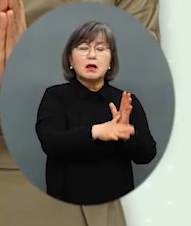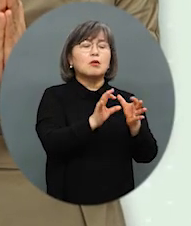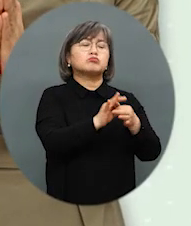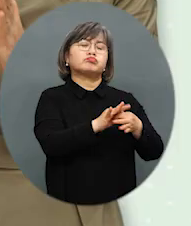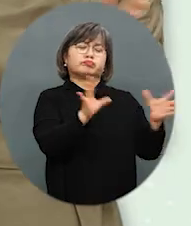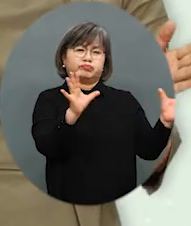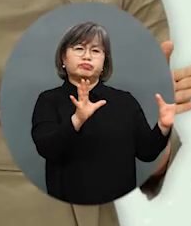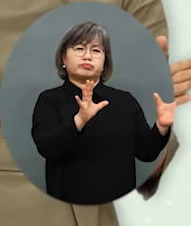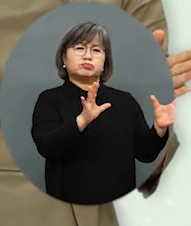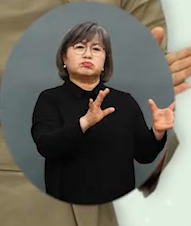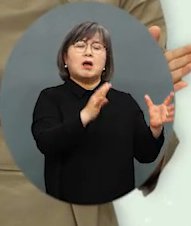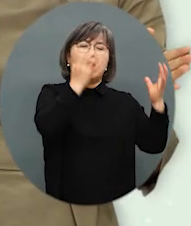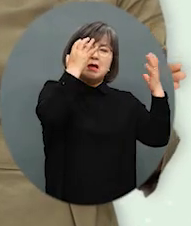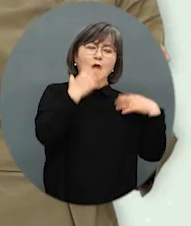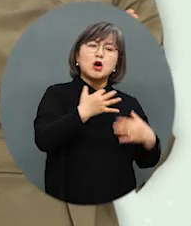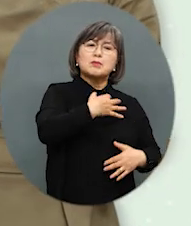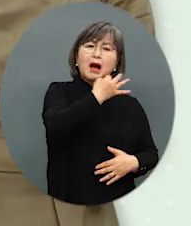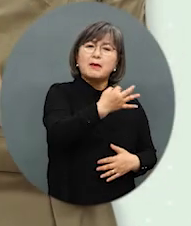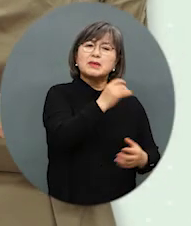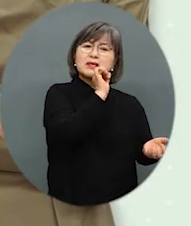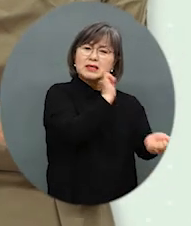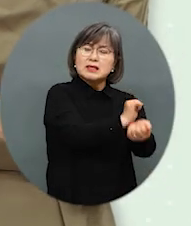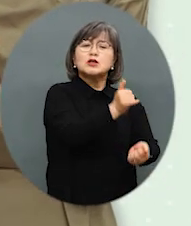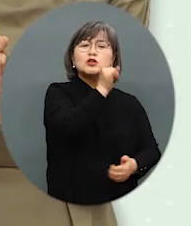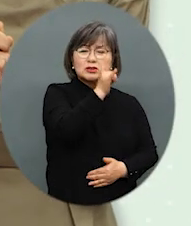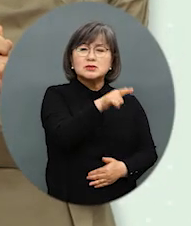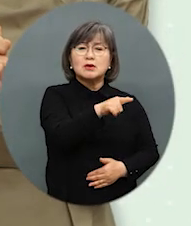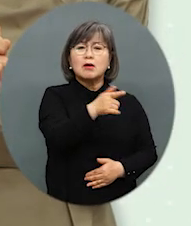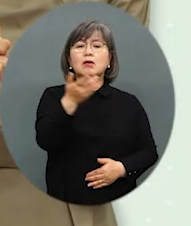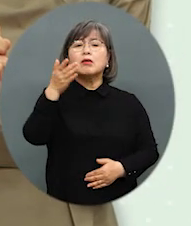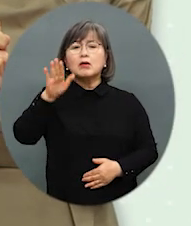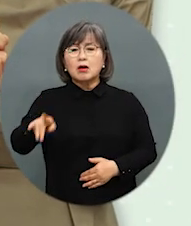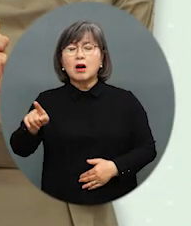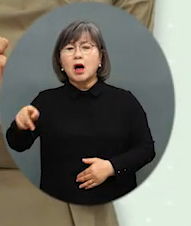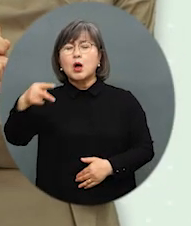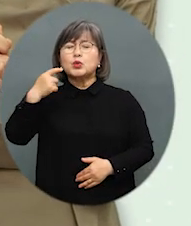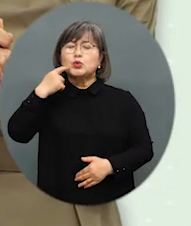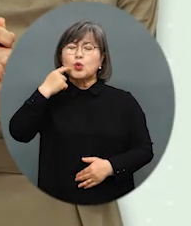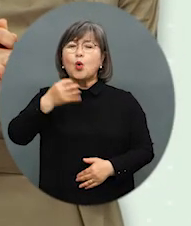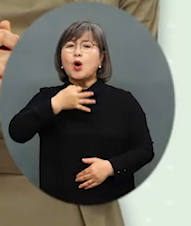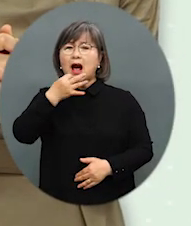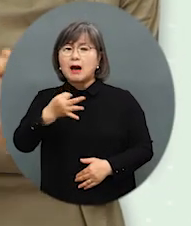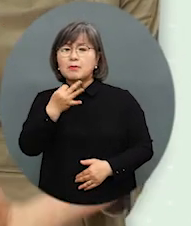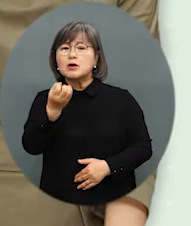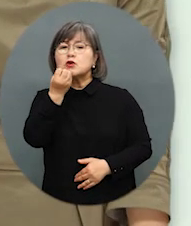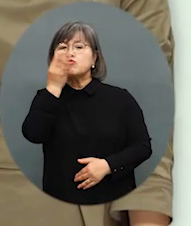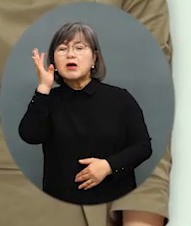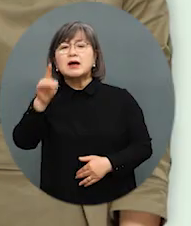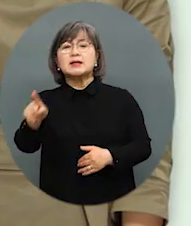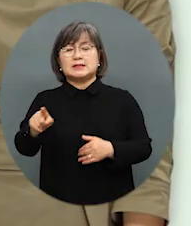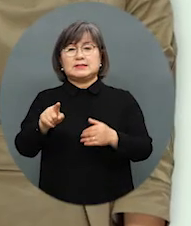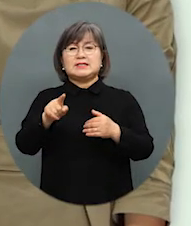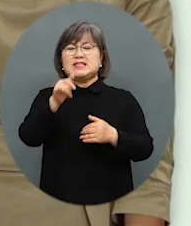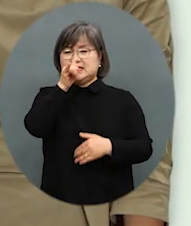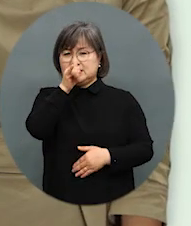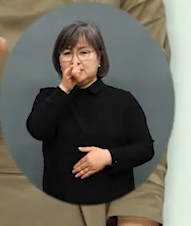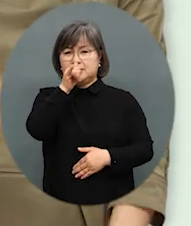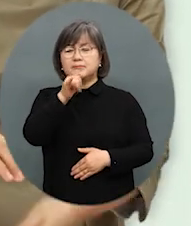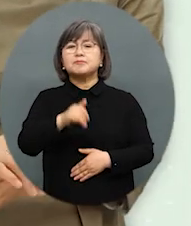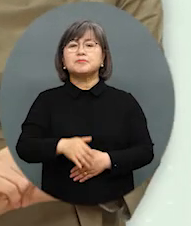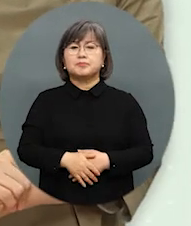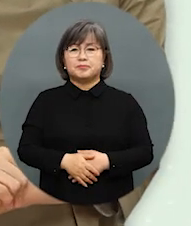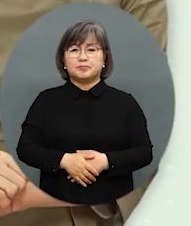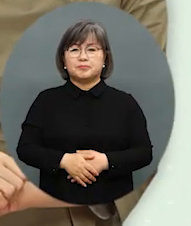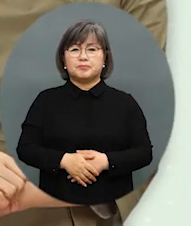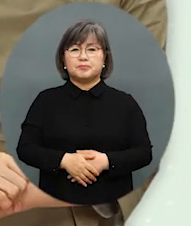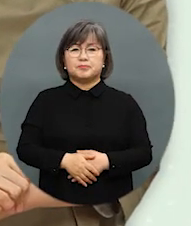유행 시기가 상관없지요. 여름 감기도 걸리잖아요. 그런데 독감은 유행하는 시기가